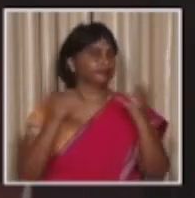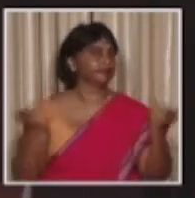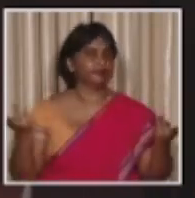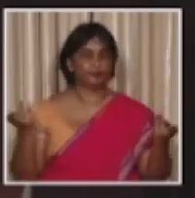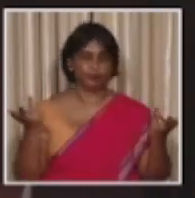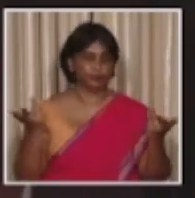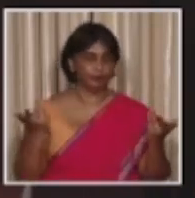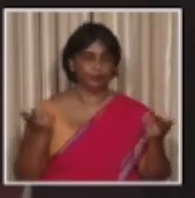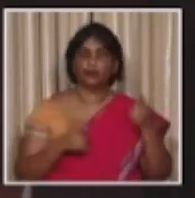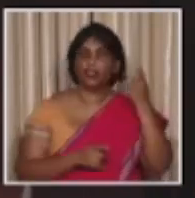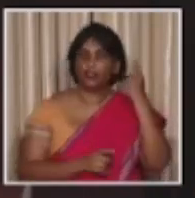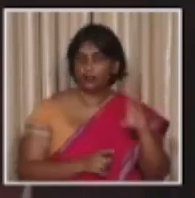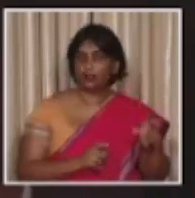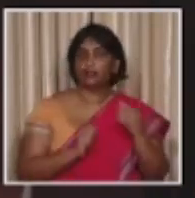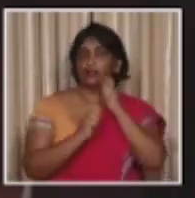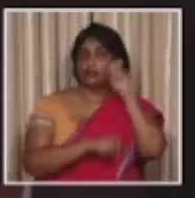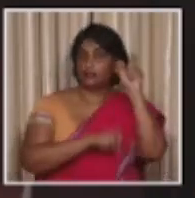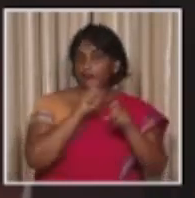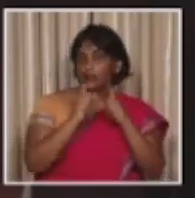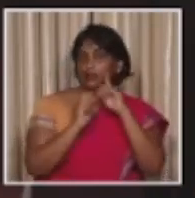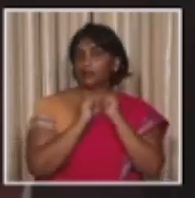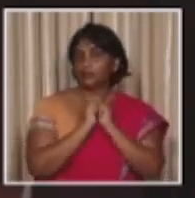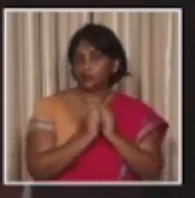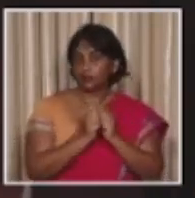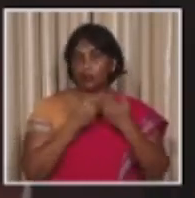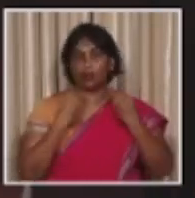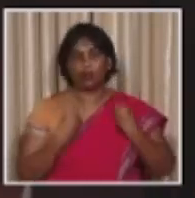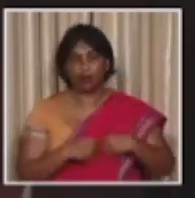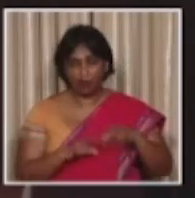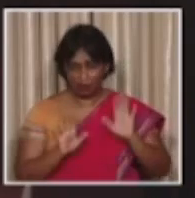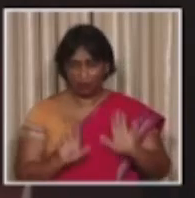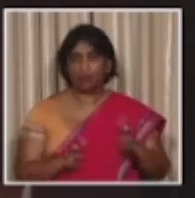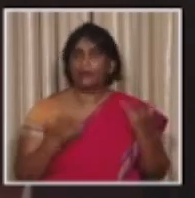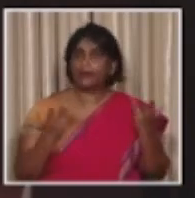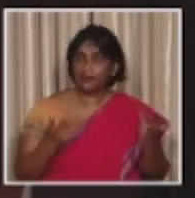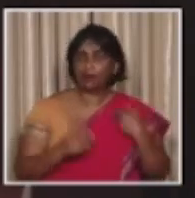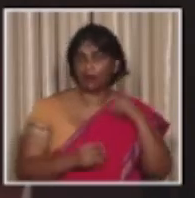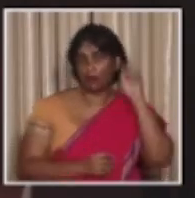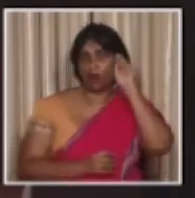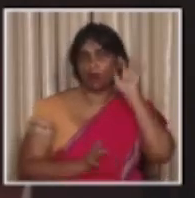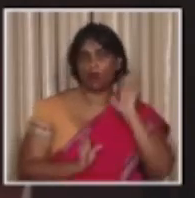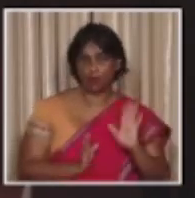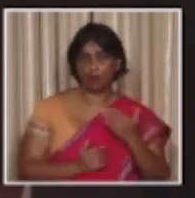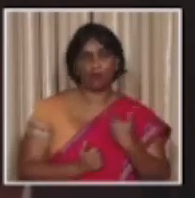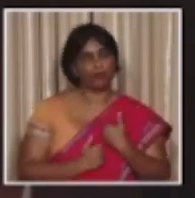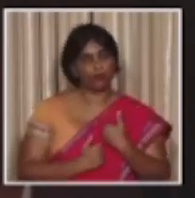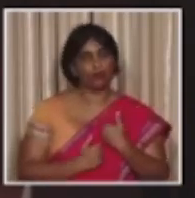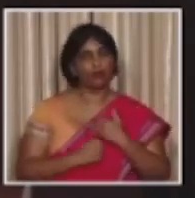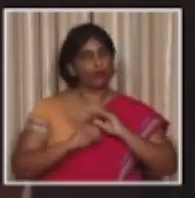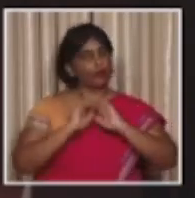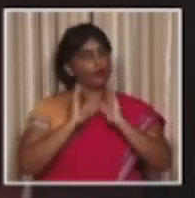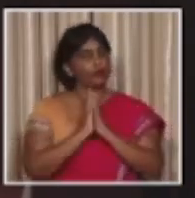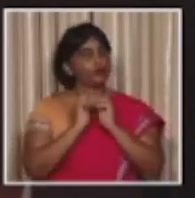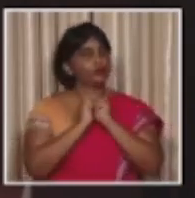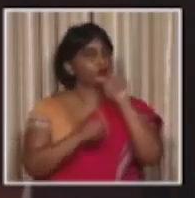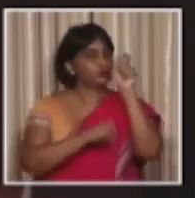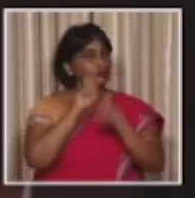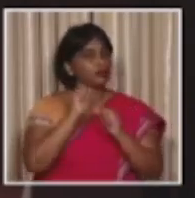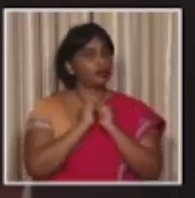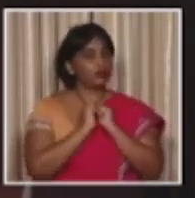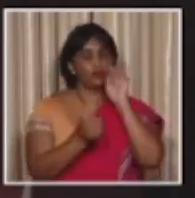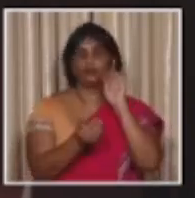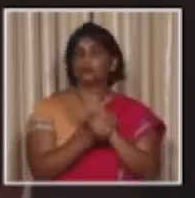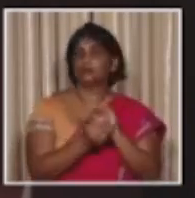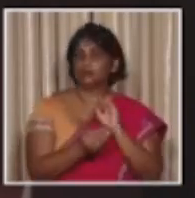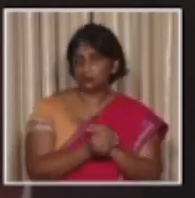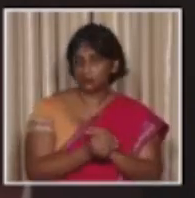කතානායකතුමනි. ඒ නිසා සේවකින්ගේ රැකියා අහිමිවීමක් සිදු වෙනවද නැද්ද කියන එක අපි දැනගන්නට ඕන. සියලු සේවකින්ගේ රැකියා සුරක්ෂිත